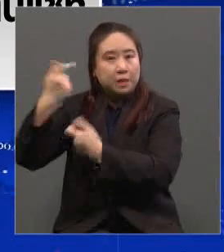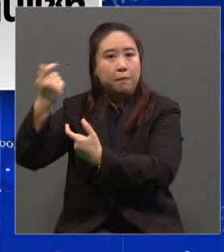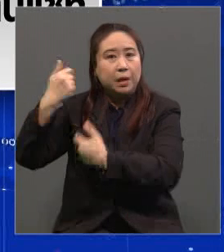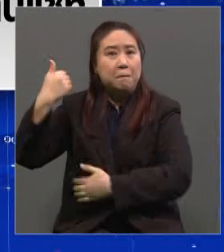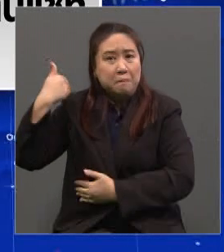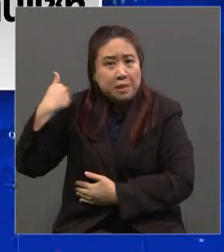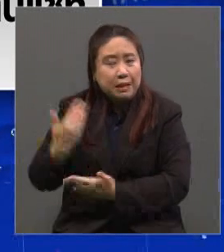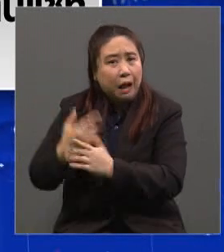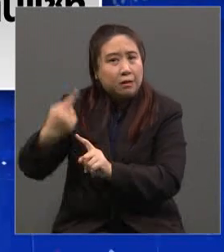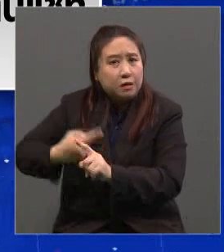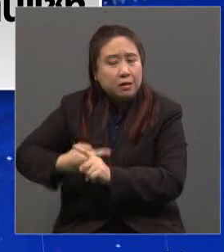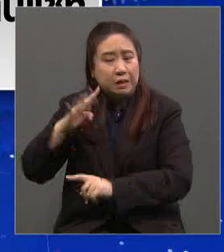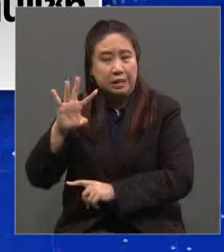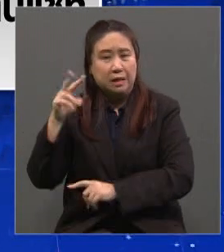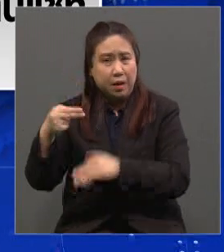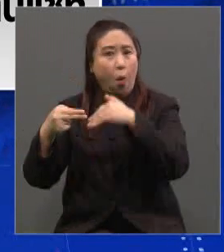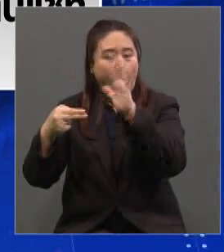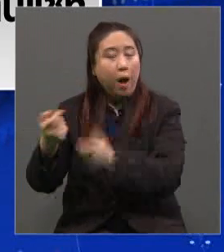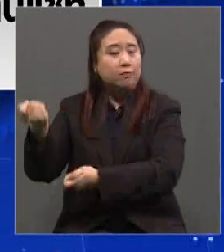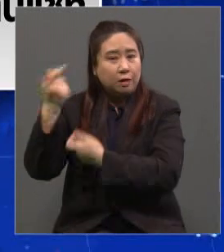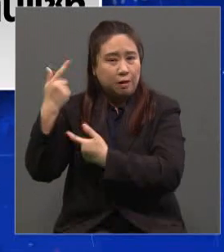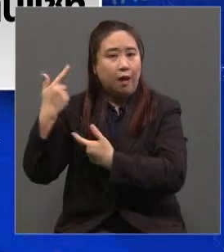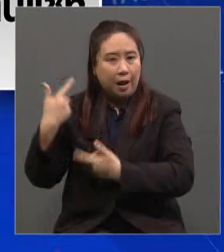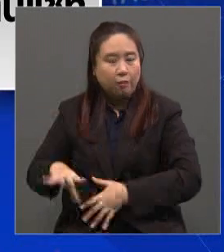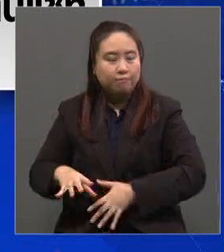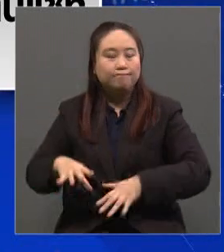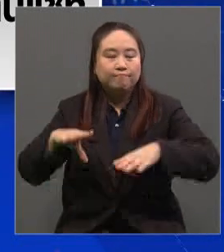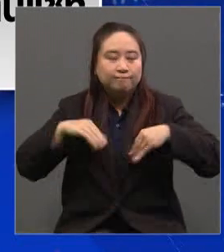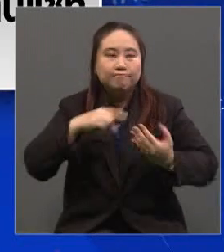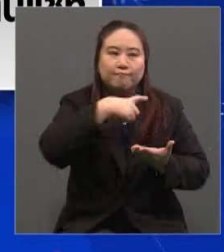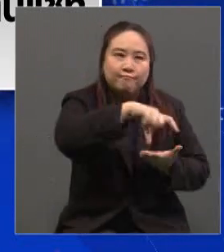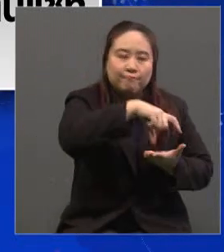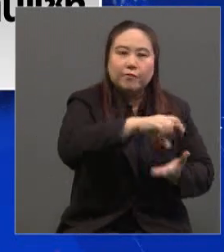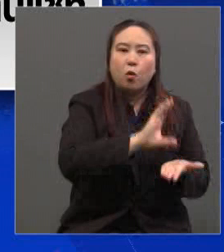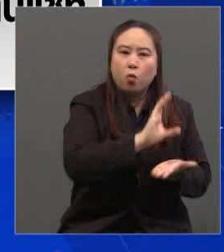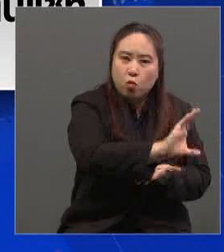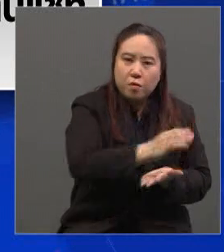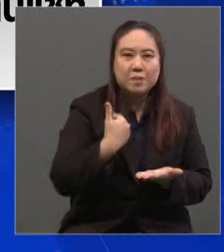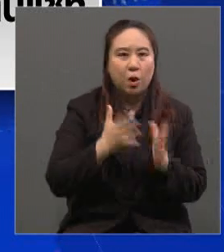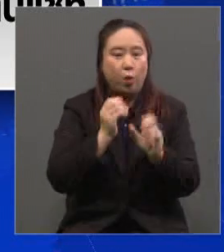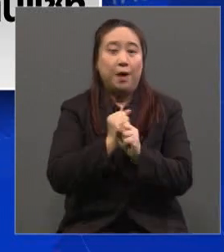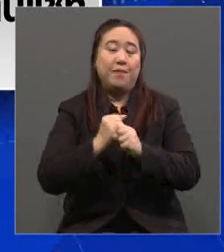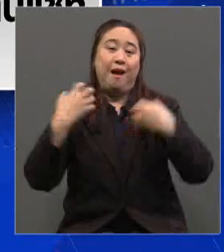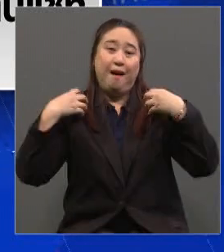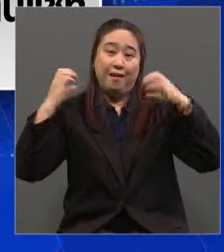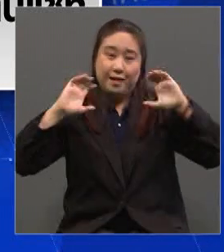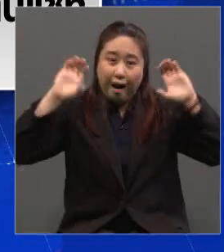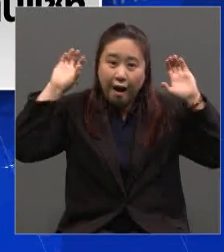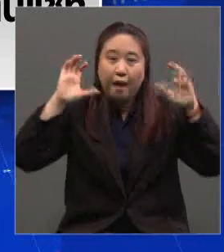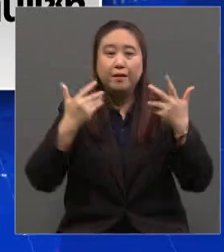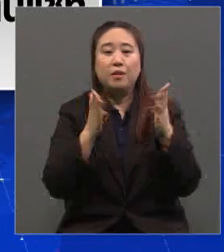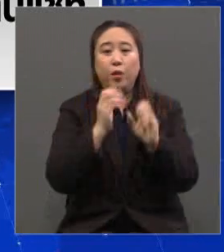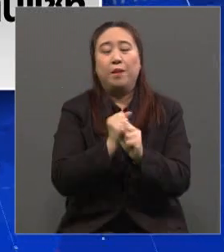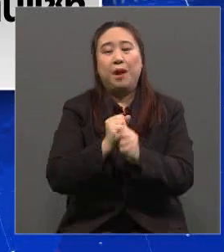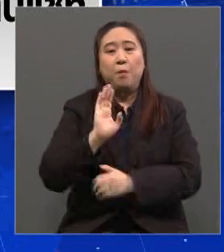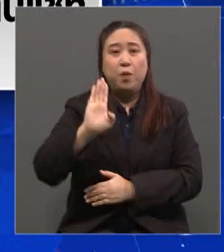มีเงินเดือนอยู่ในระดับสูงมากกว่า 40,000 บาทต่อเดือนก็เขาบอกว่ามีทั้งข้าราชการก็โดน พนักงานบริษั